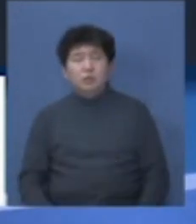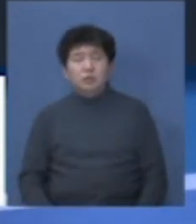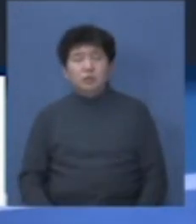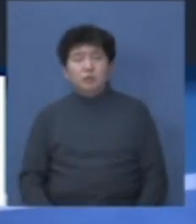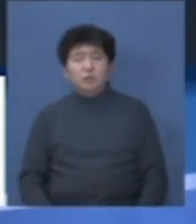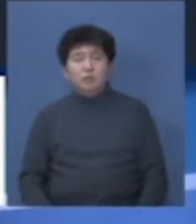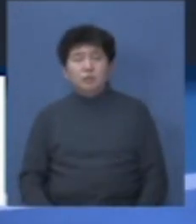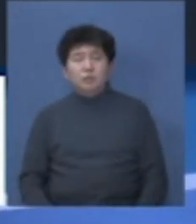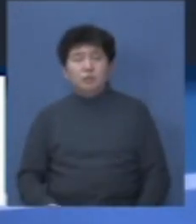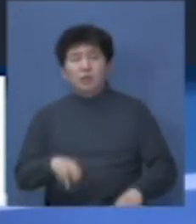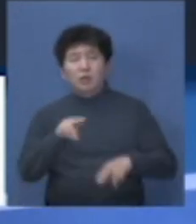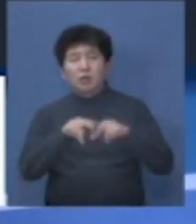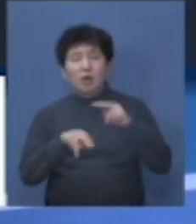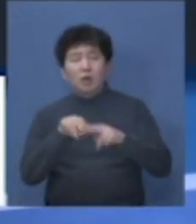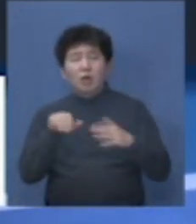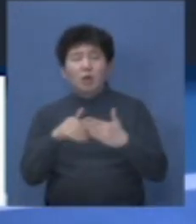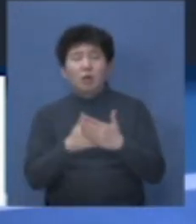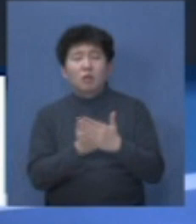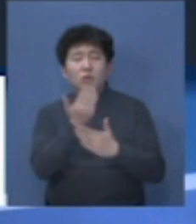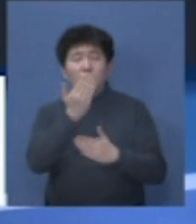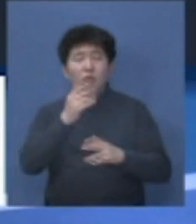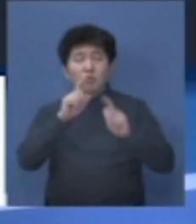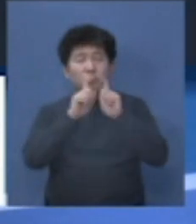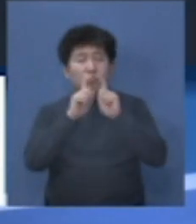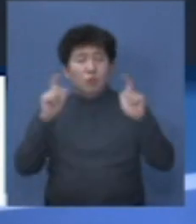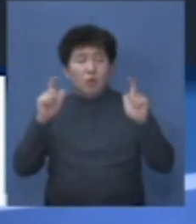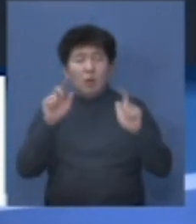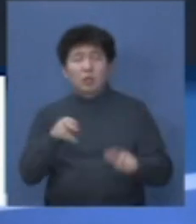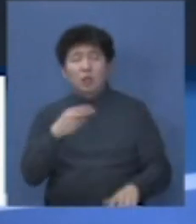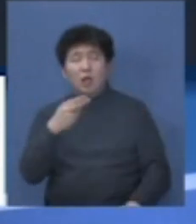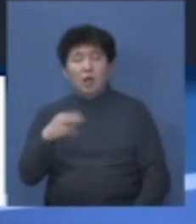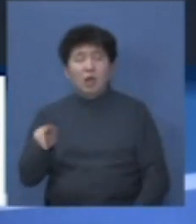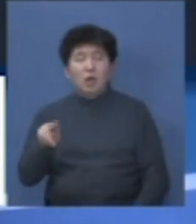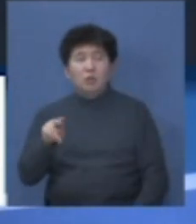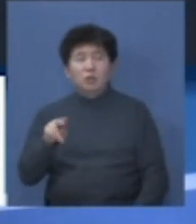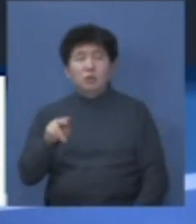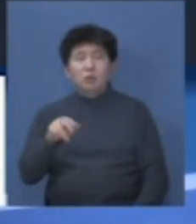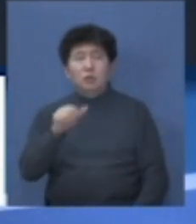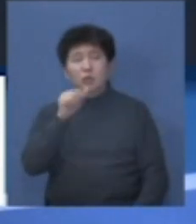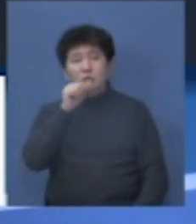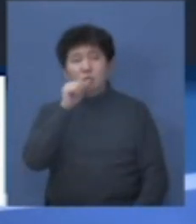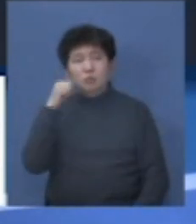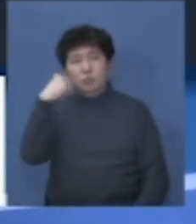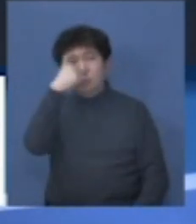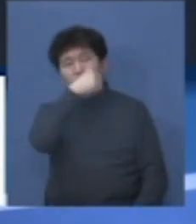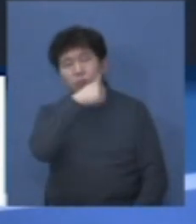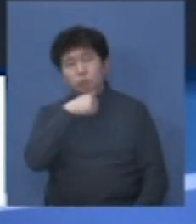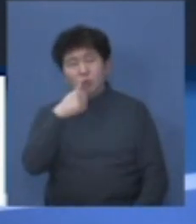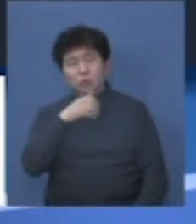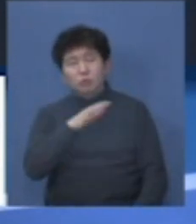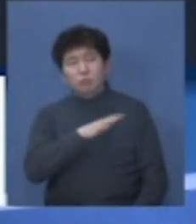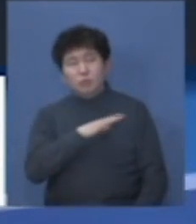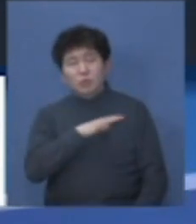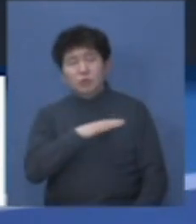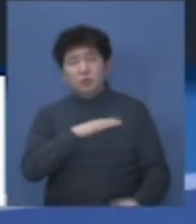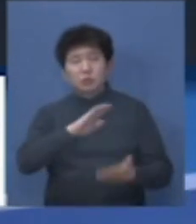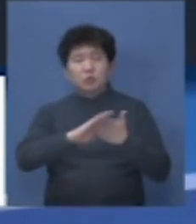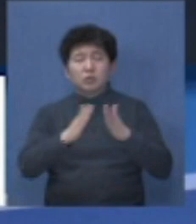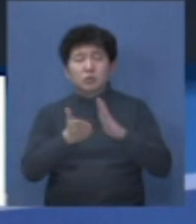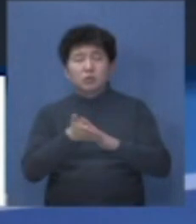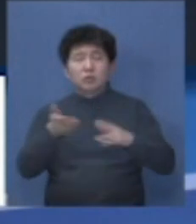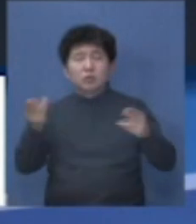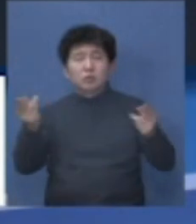держать на контроле строительства новой школы напомним в декабре прошлого года был подписан трёхсторонний меморандум между океа матом восточно-казахстанской